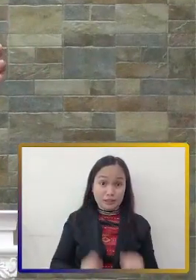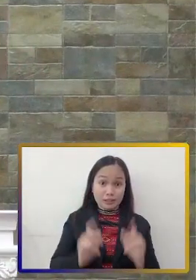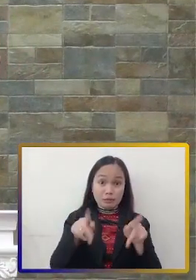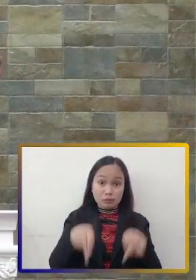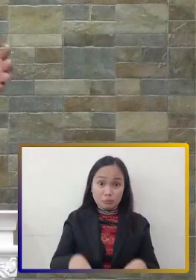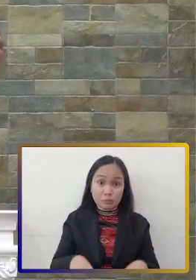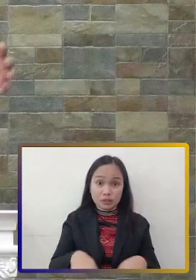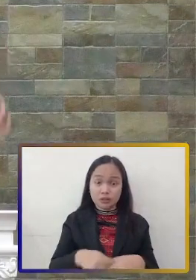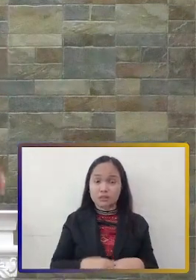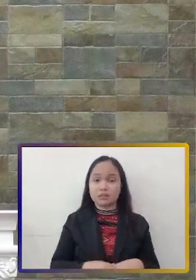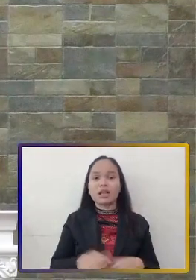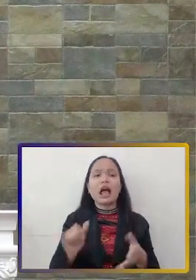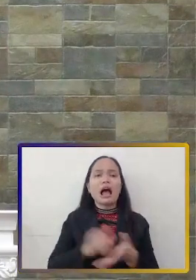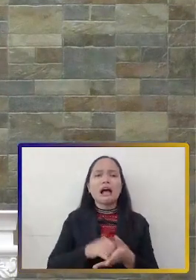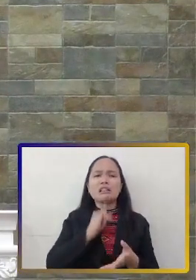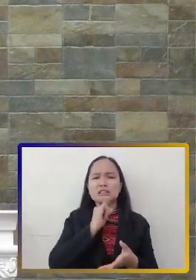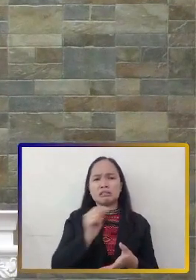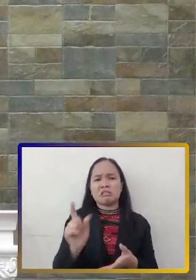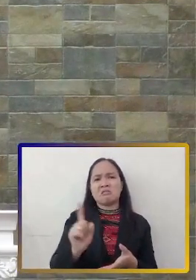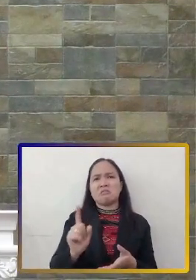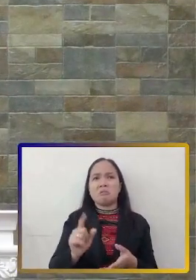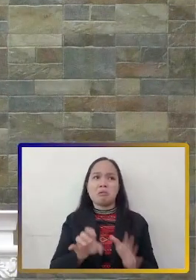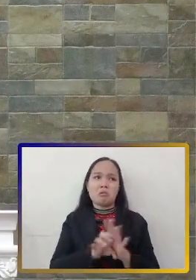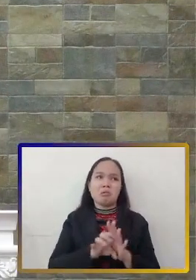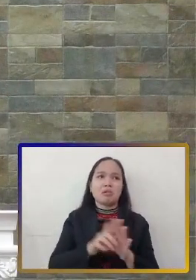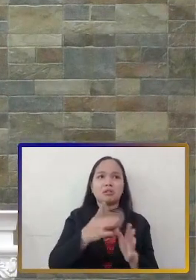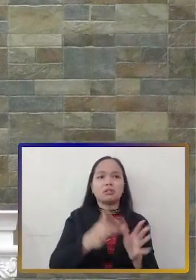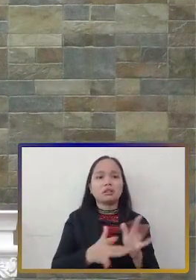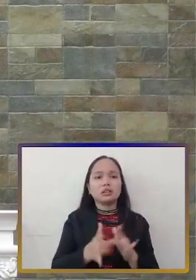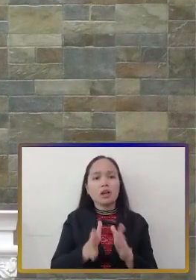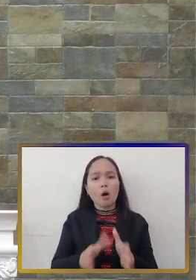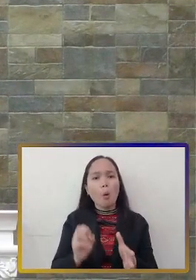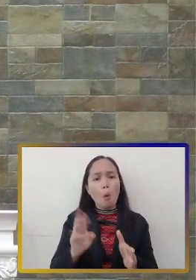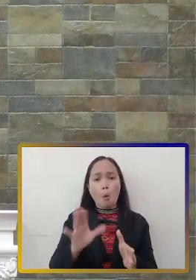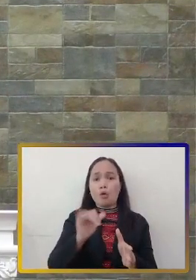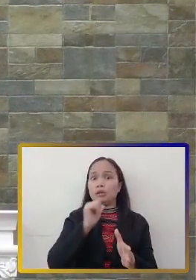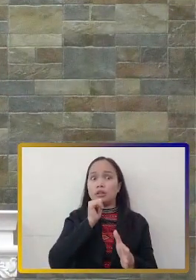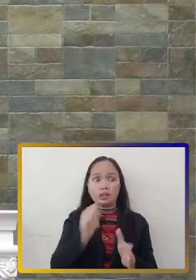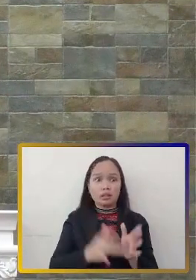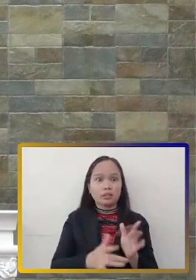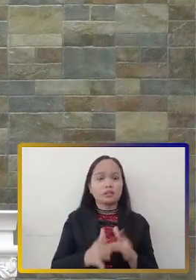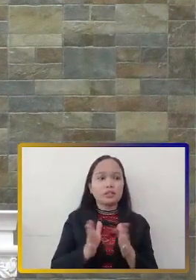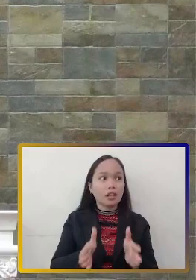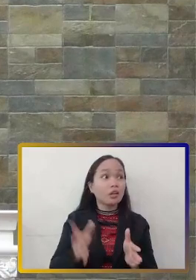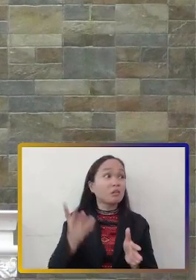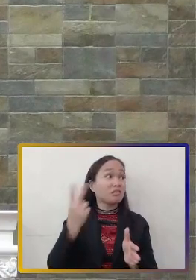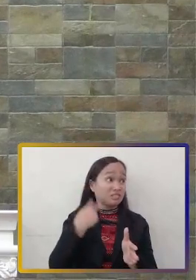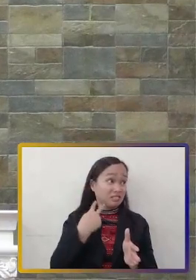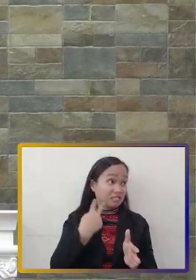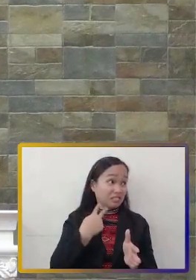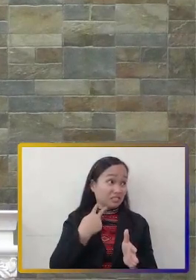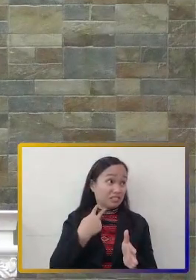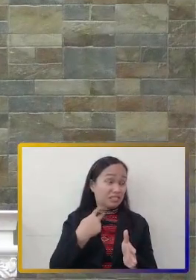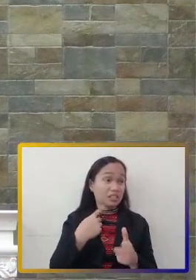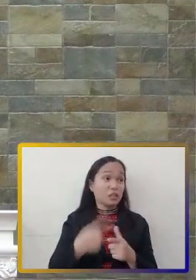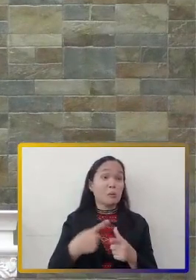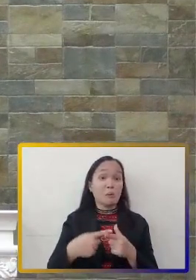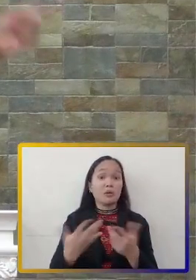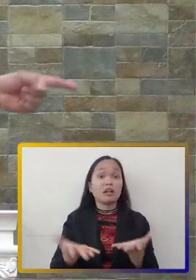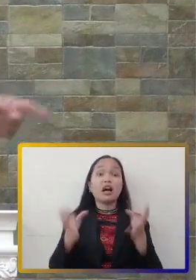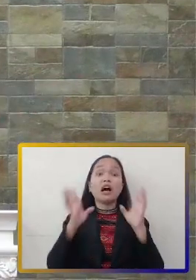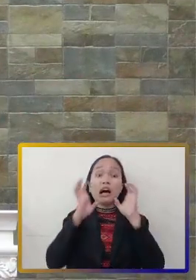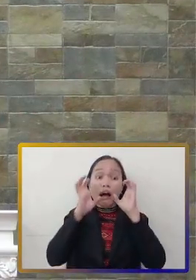You see, it doesn't matter whether you're a Christian or you're not a Christian. You see, Now, maging you are educated